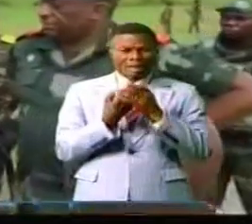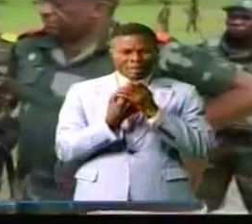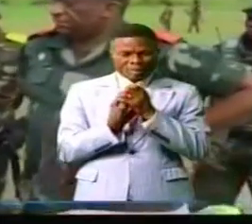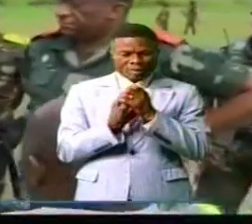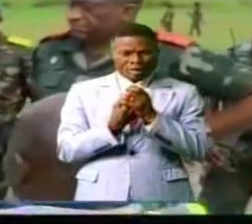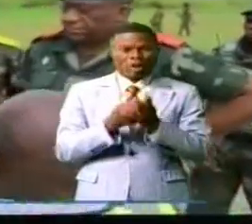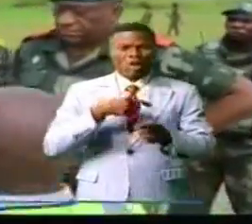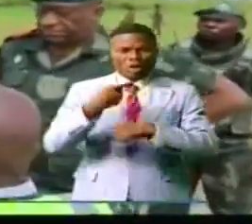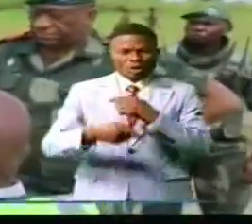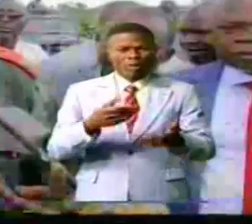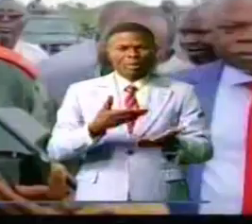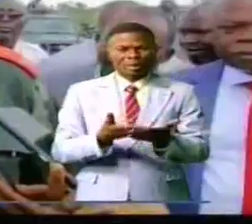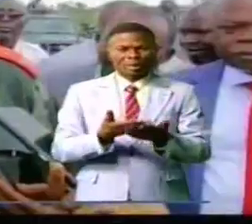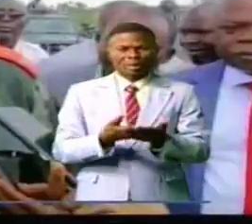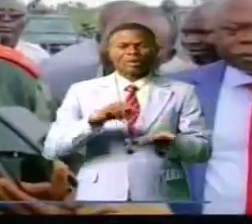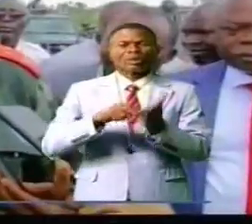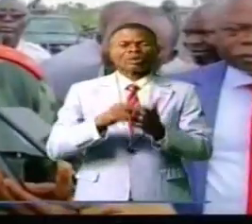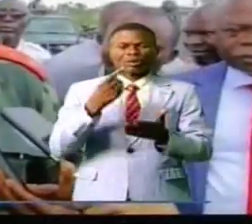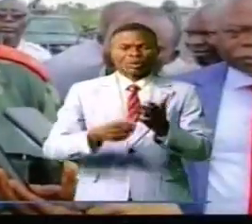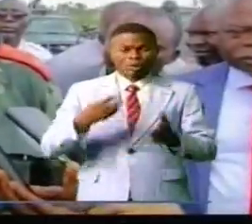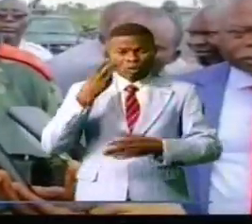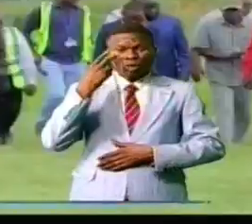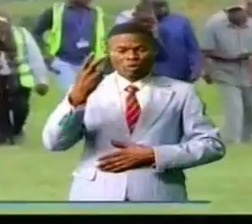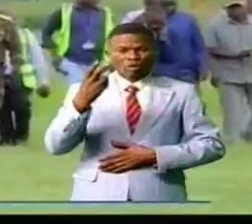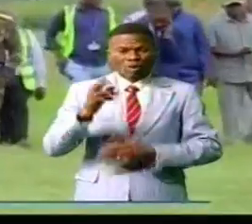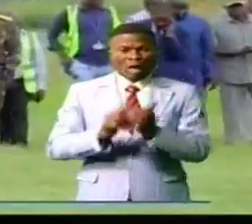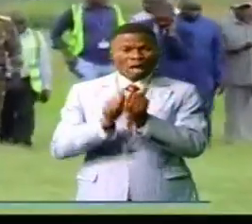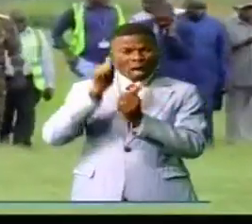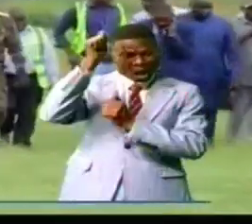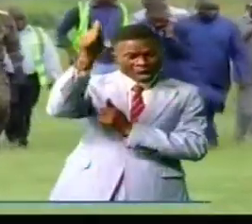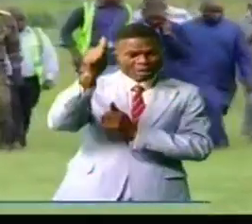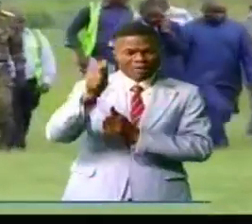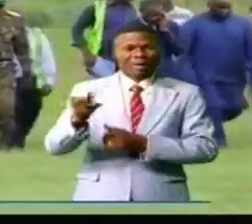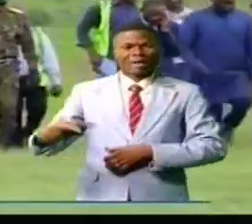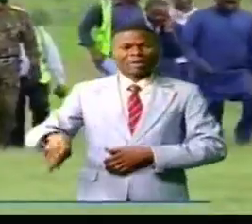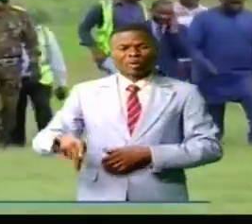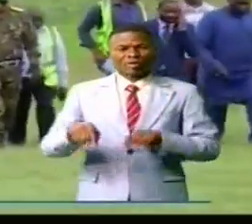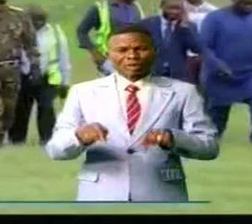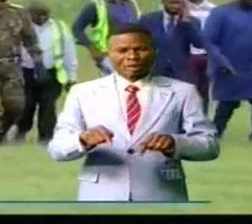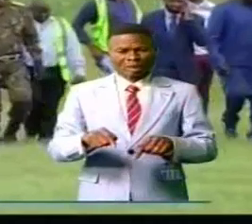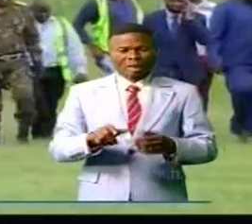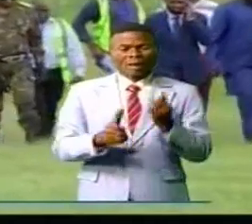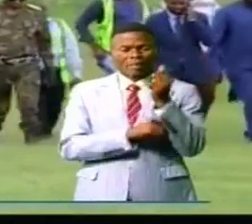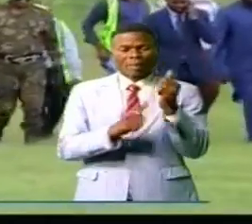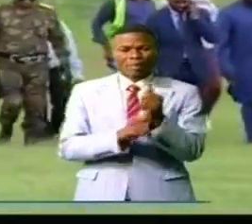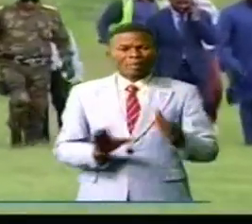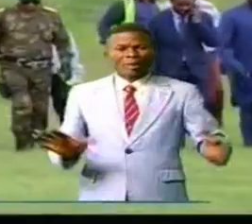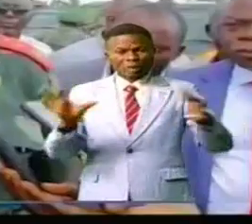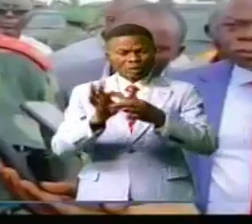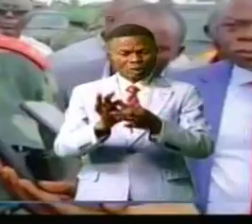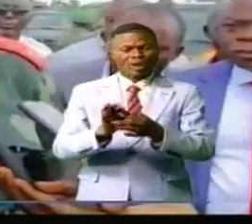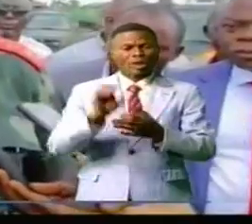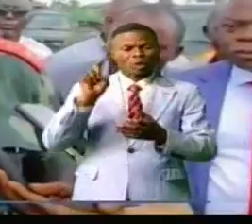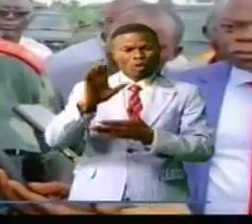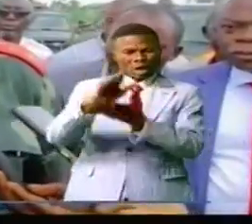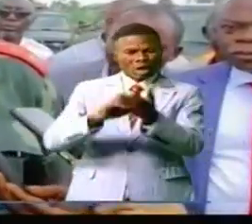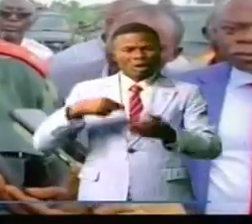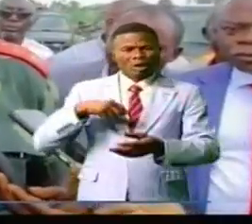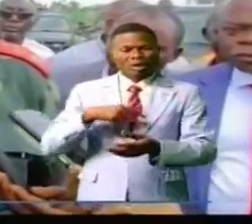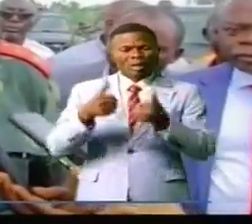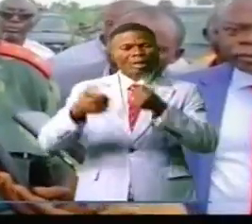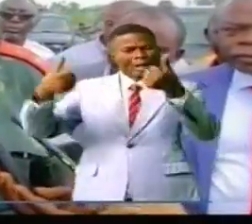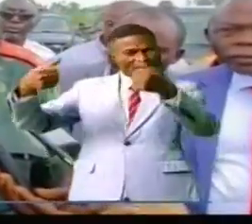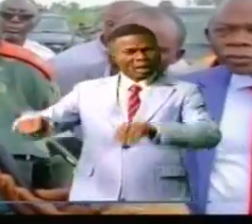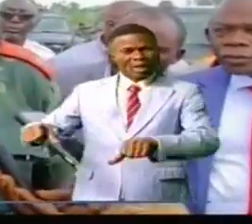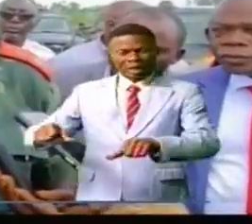qui vont commencer. C'est-à-dire quoi? Nous voyons l'avenir de l'Ituri. Ceux qui veulent venir avec nous, ils n'ont qu'à nous suivre. Ceux qui veulent